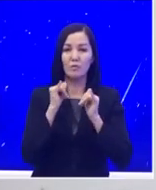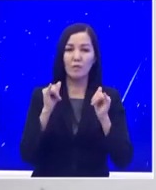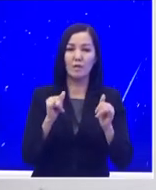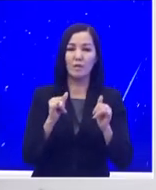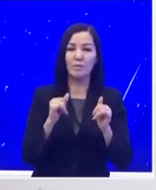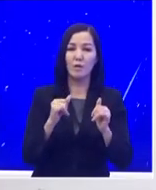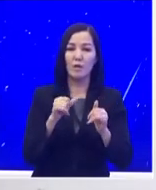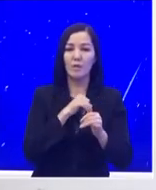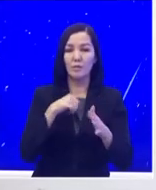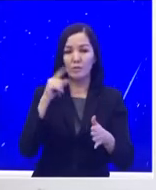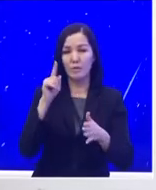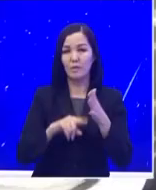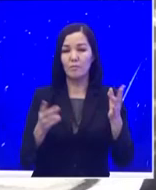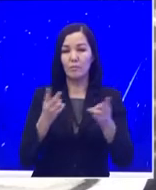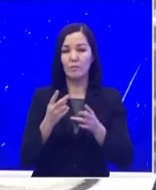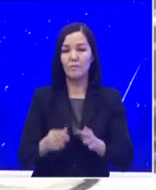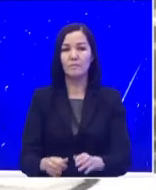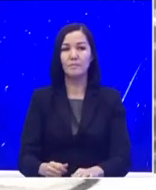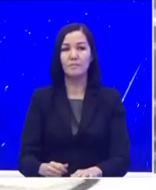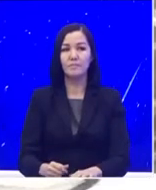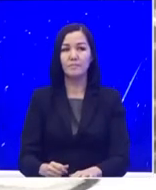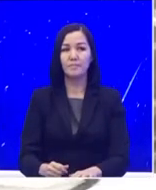өзіне деген сенімділігін ұялату.